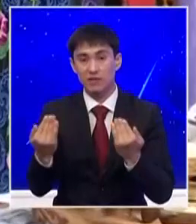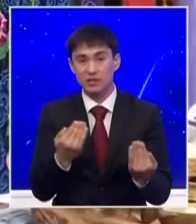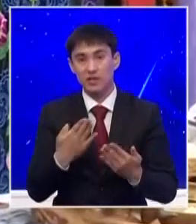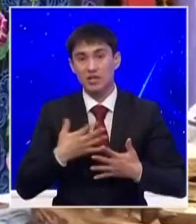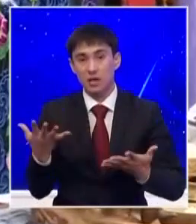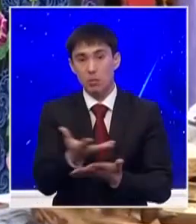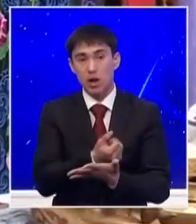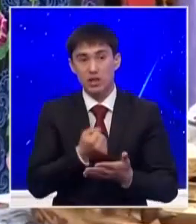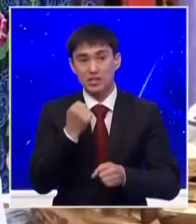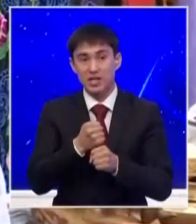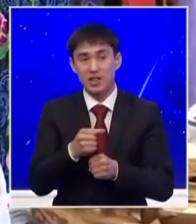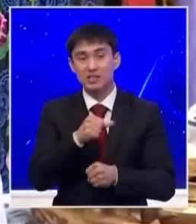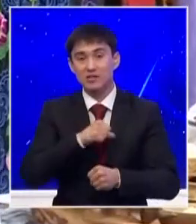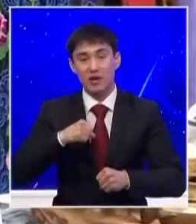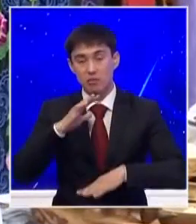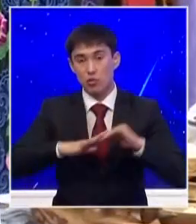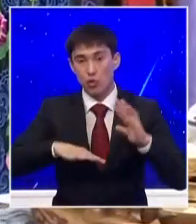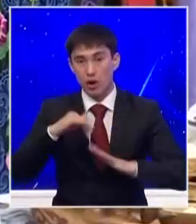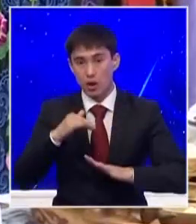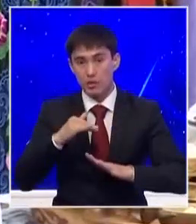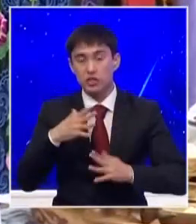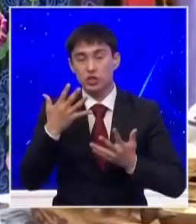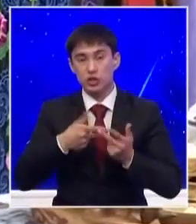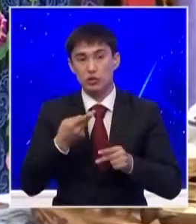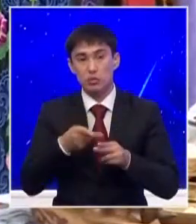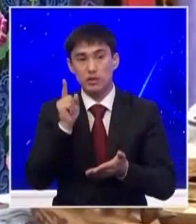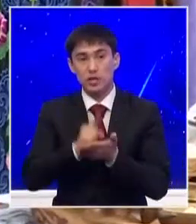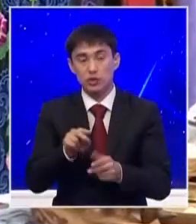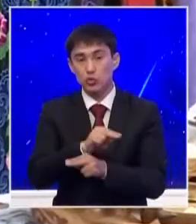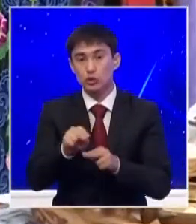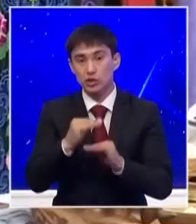я собрала или сделала своими руками. Я считаю, что мы должны